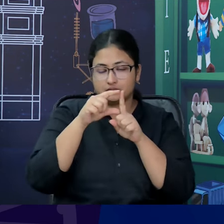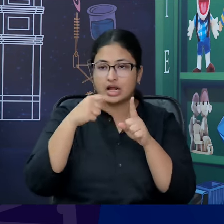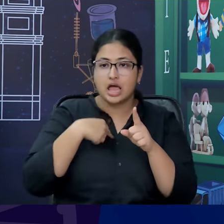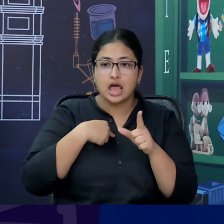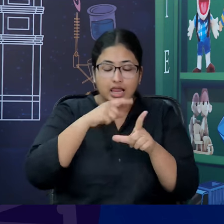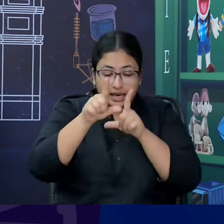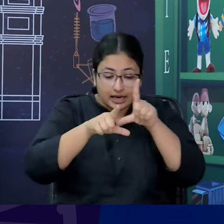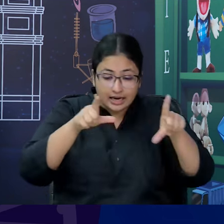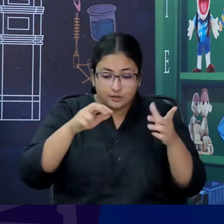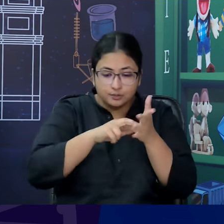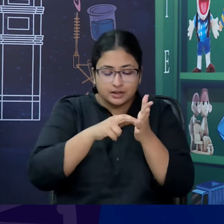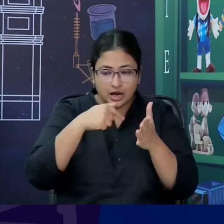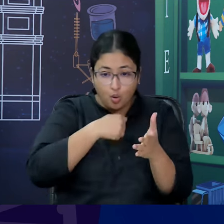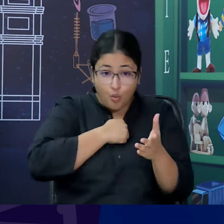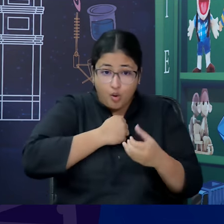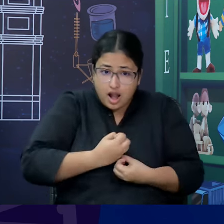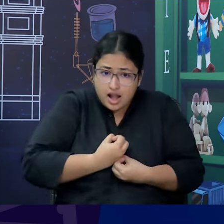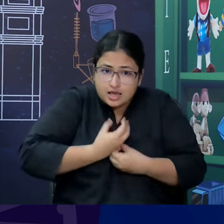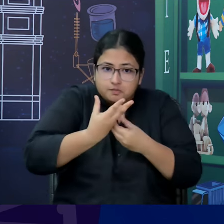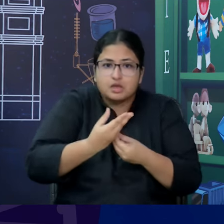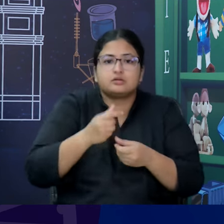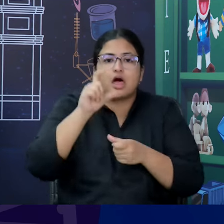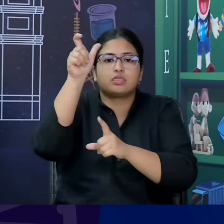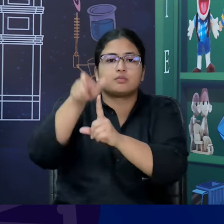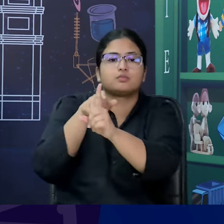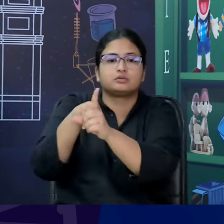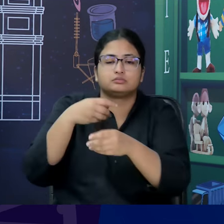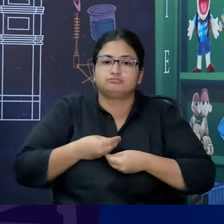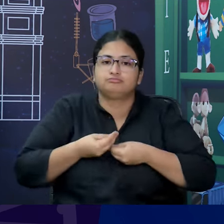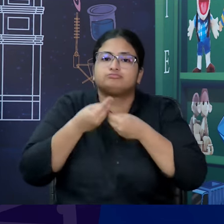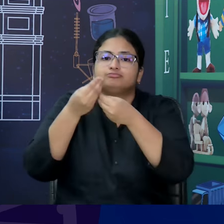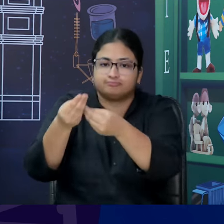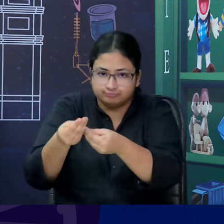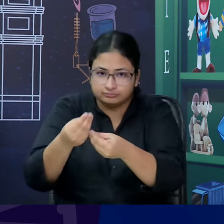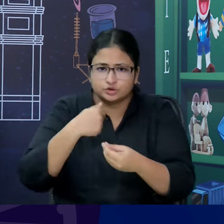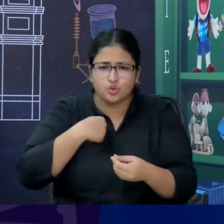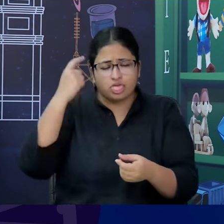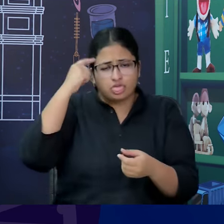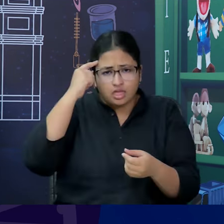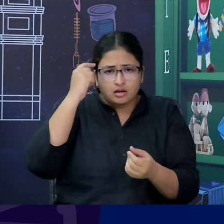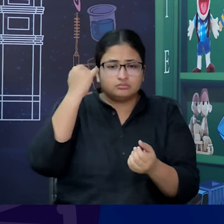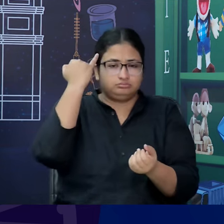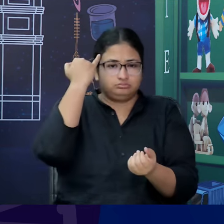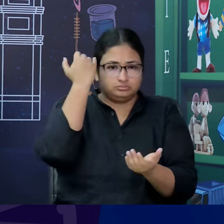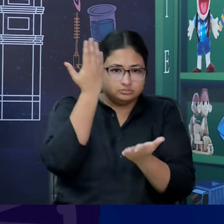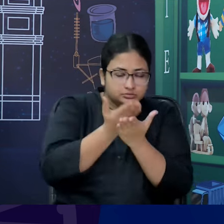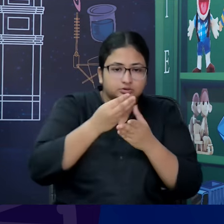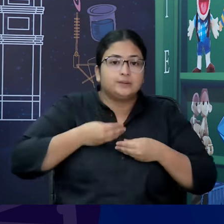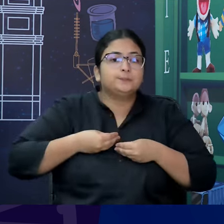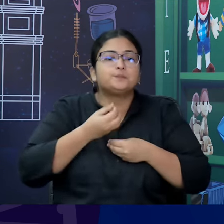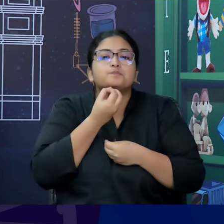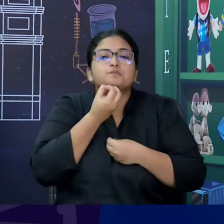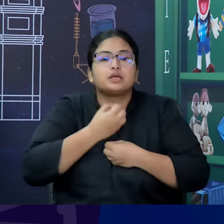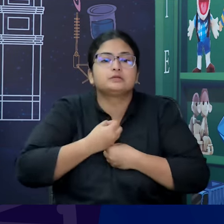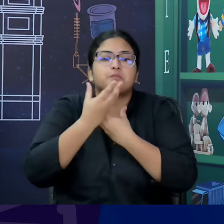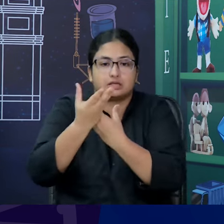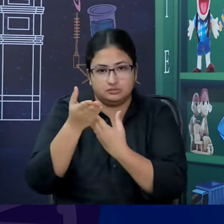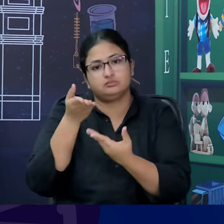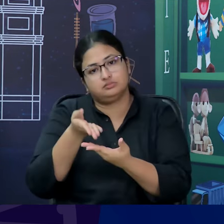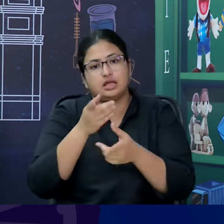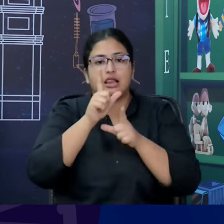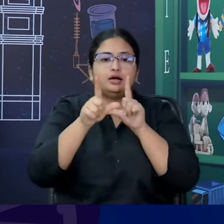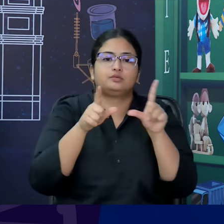पाते हैं बिल्कुल सही बात है और अब मैं छात्रों की तरफ एक प्रश्न करता हूं जिसका जवाब मैं आप ही से जानना चाहूंगा कि भाषा